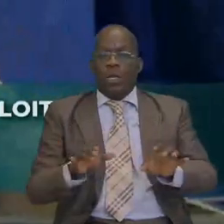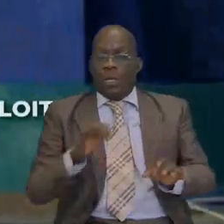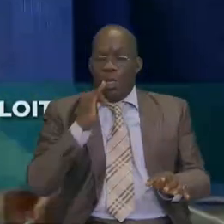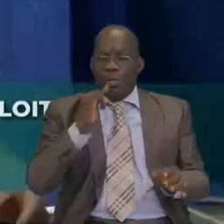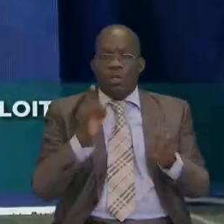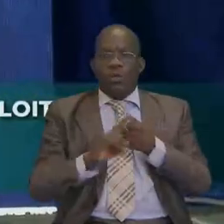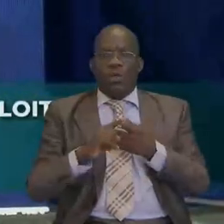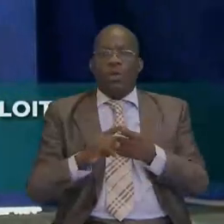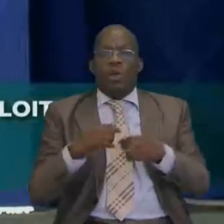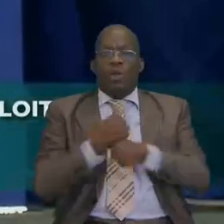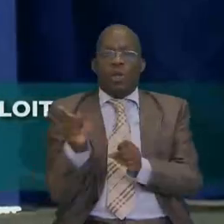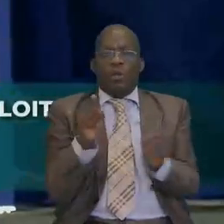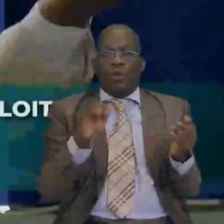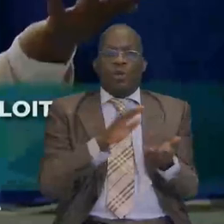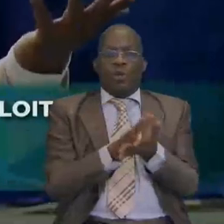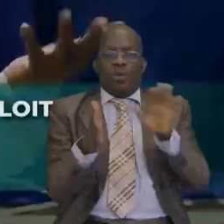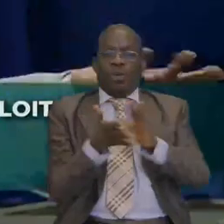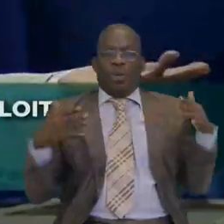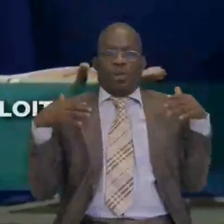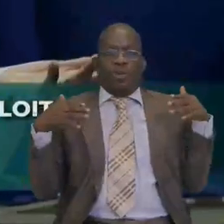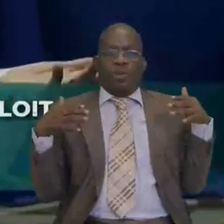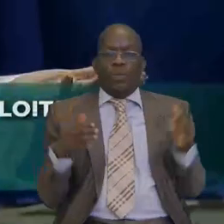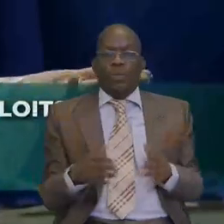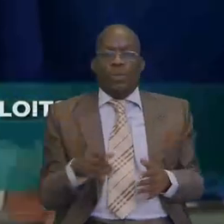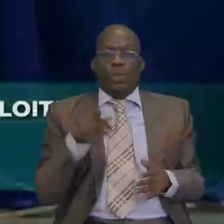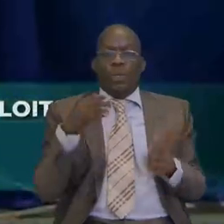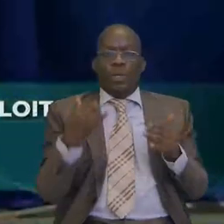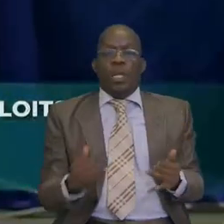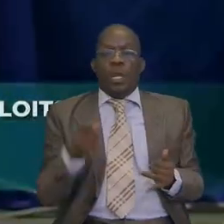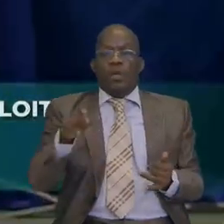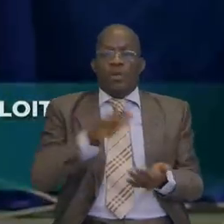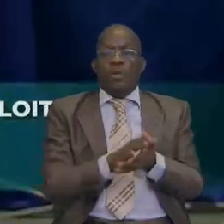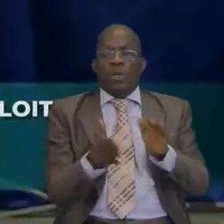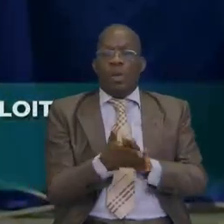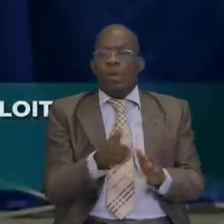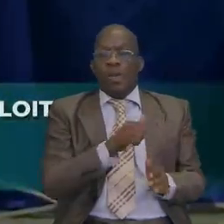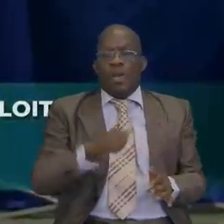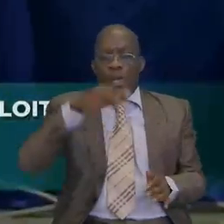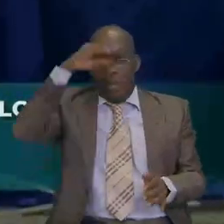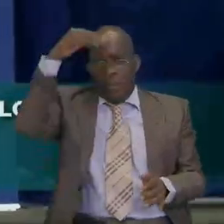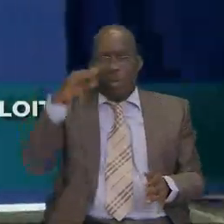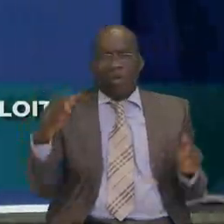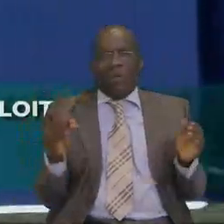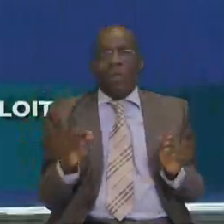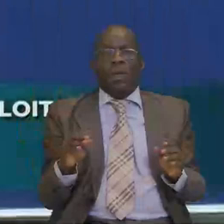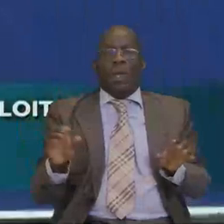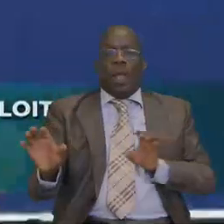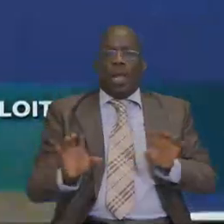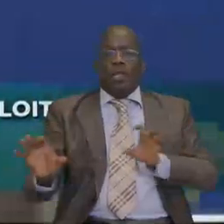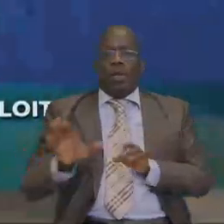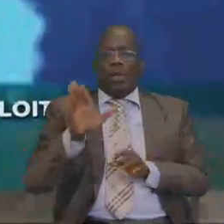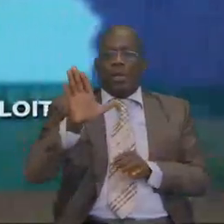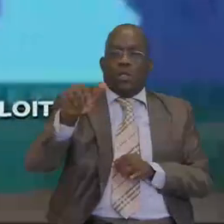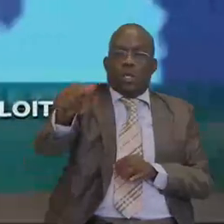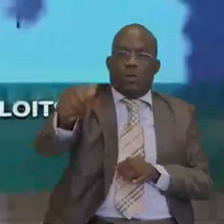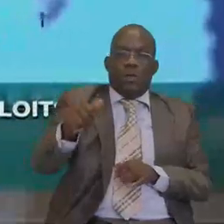c'est pour te provoquer. Maintenant, tu deviens un homme d'action toi-même. Ainsi